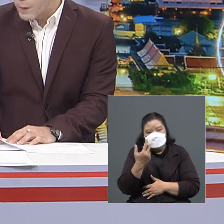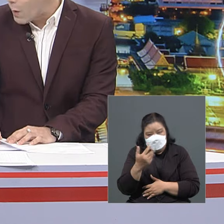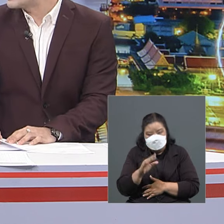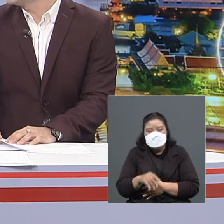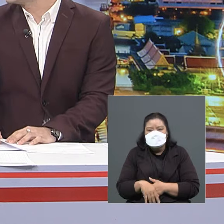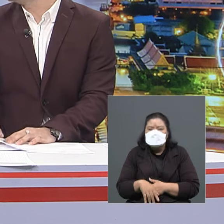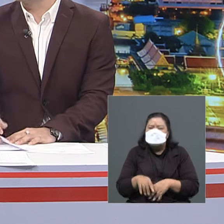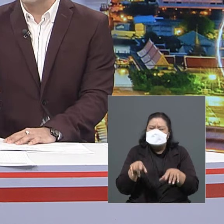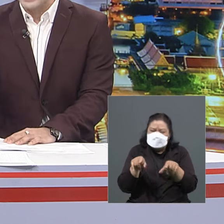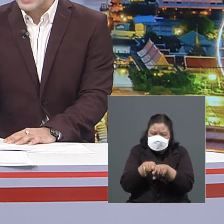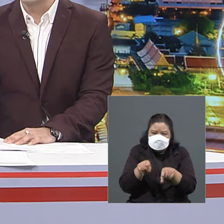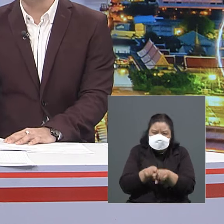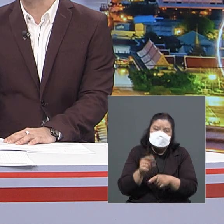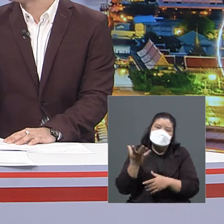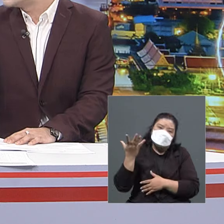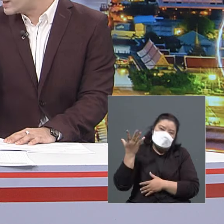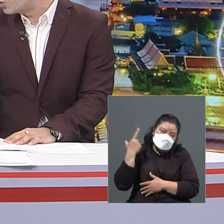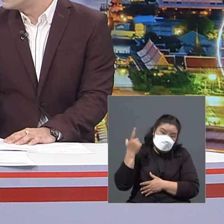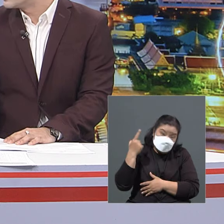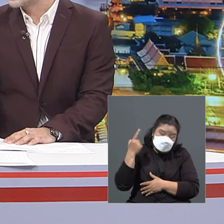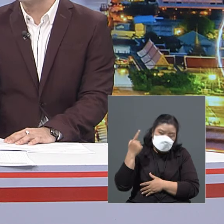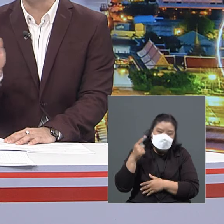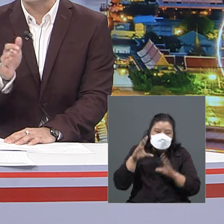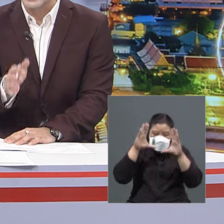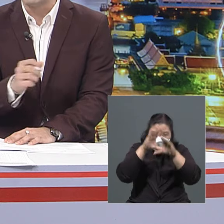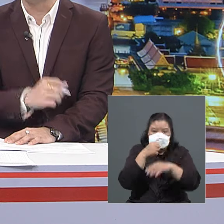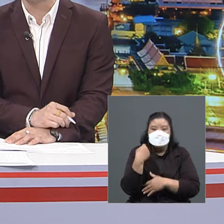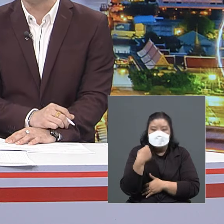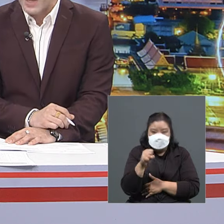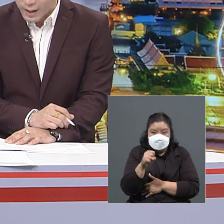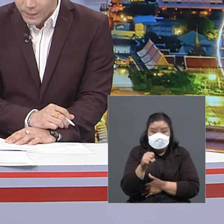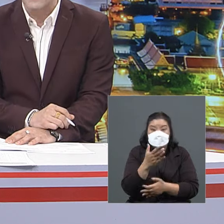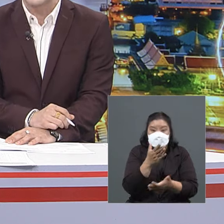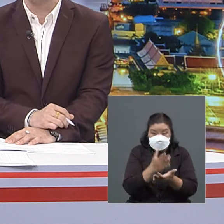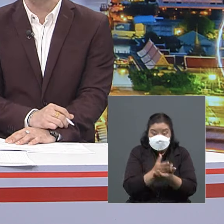เมื่อวานนี้ก็คือจะพักการประชุมตอน4ทุ่มนะครับแล้วพรุ่งนี้9โมงก็มาเริ่มกันใหม่